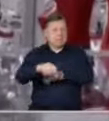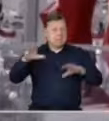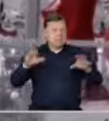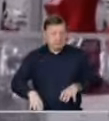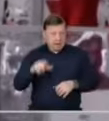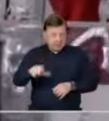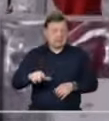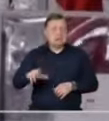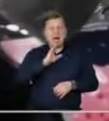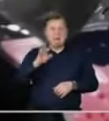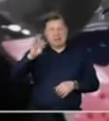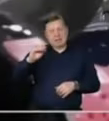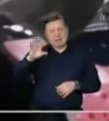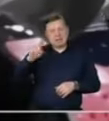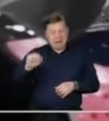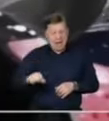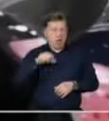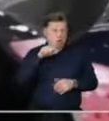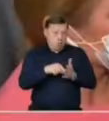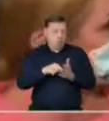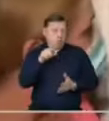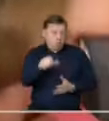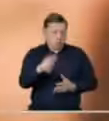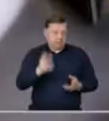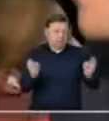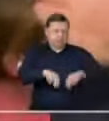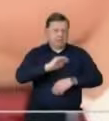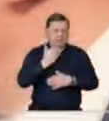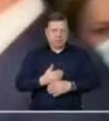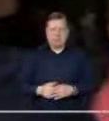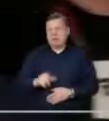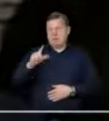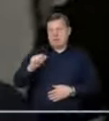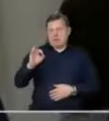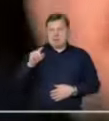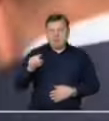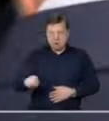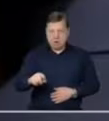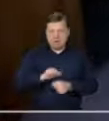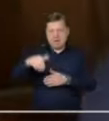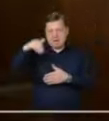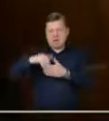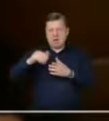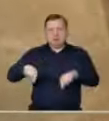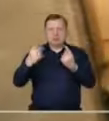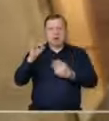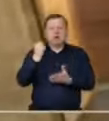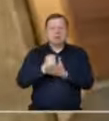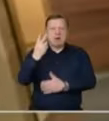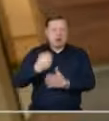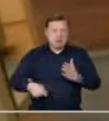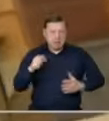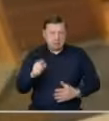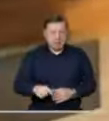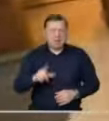firmy Tesla Motors, znanej z produkcji aut elektrycznych. W Platformie Obywatelskiej narasta wewnętrzny spór o aborcję. Poseł Ireneusz